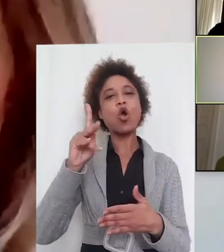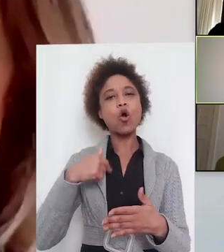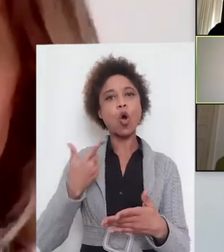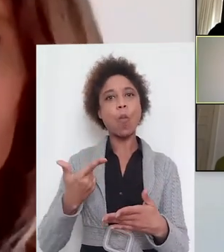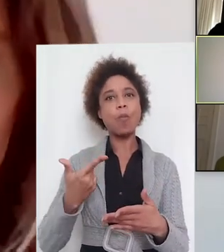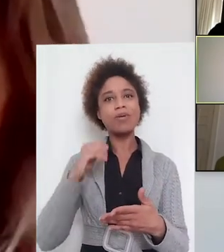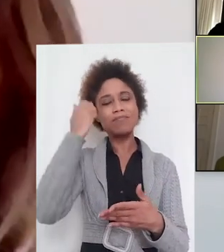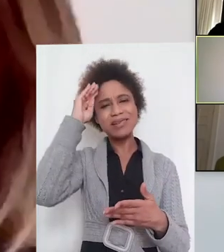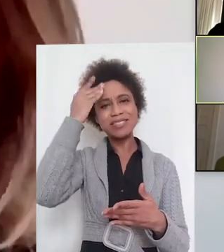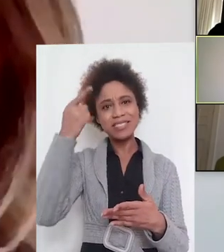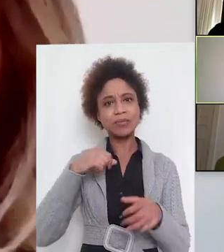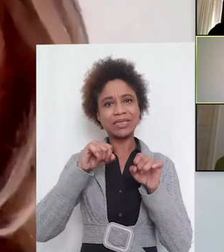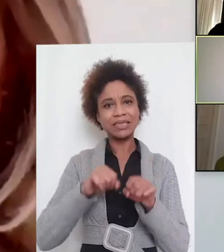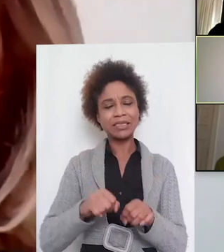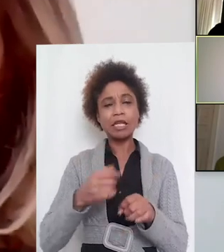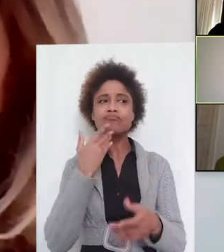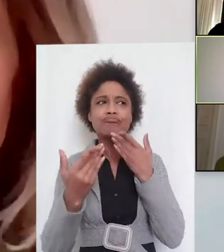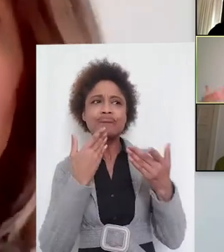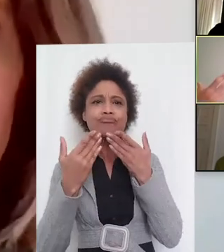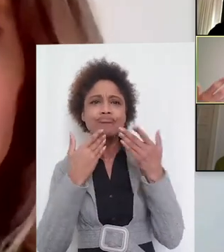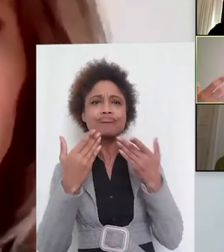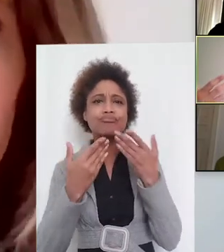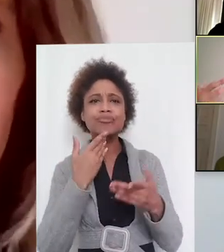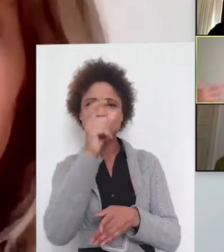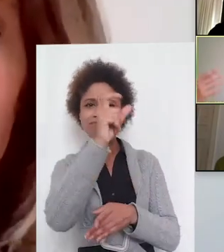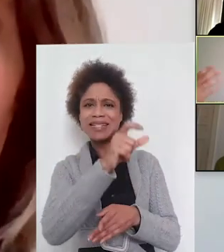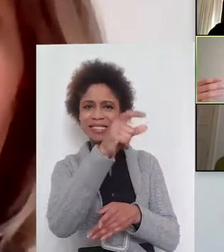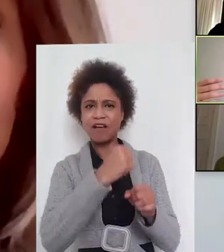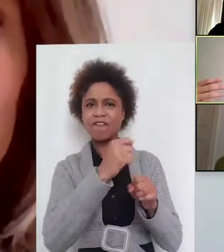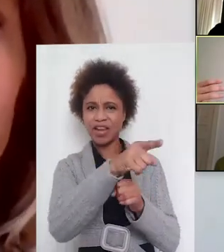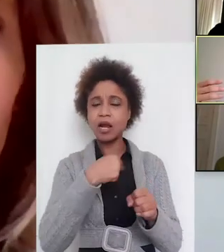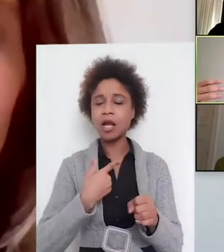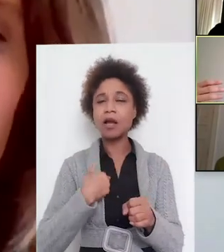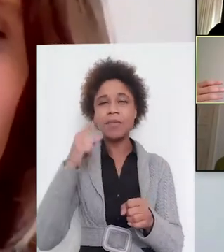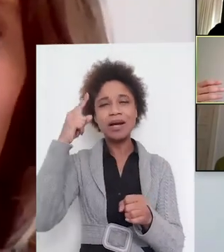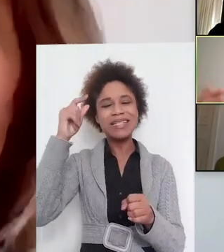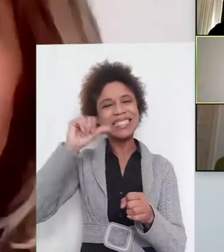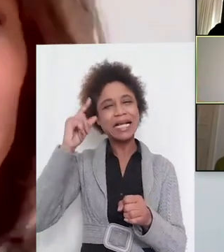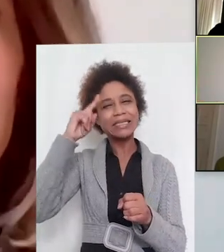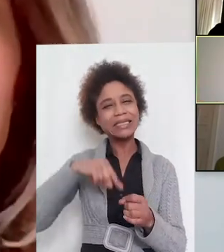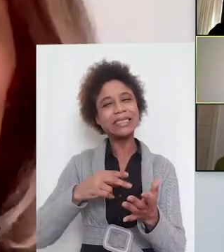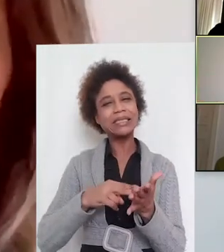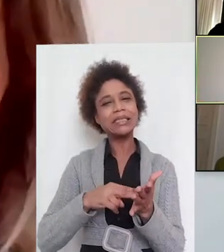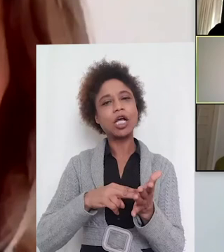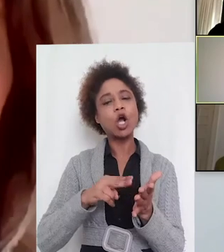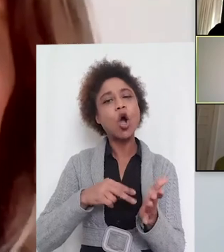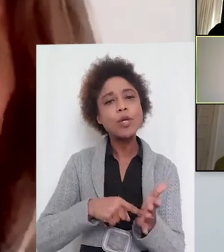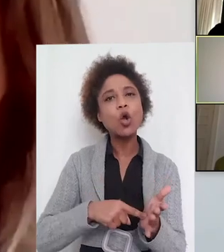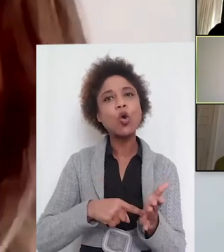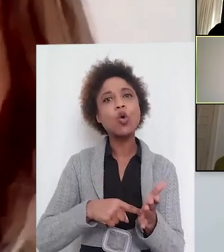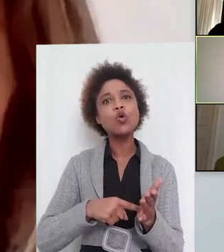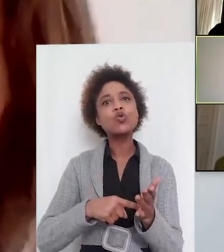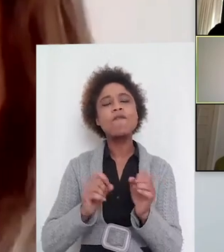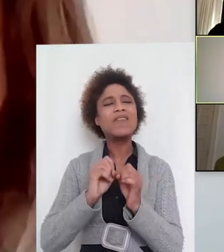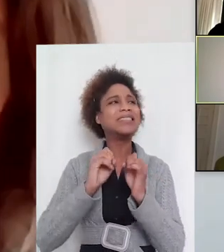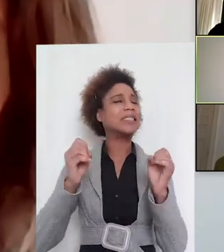allemaal vragen gesteld aan onze conservatoren. En die heeft dus haar slechtziendheid eigenlijk gebruikt om er een waanzinnig mooi